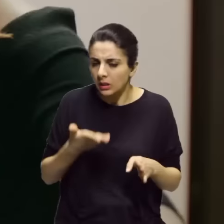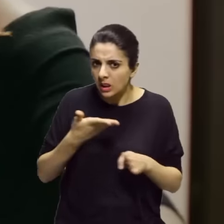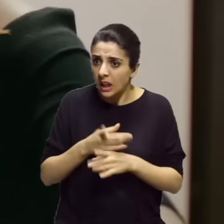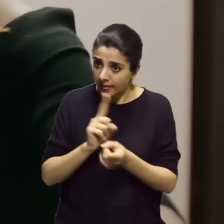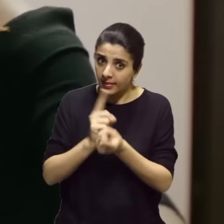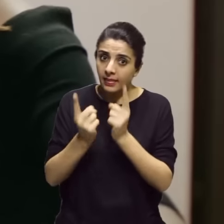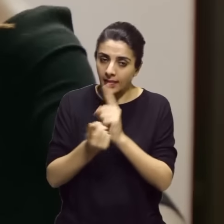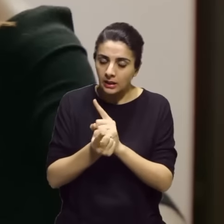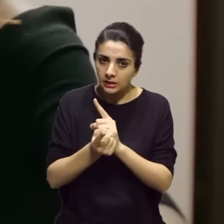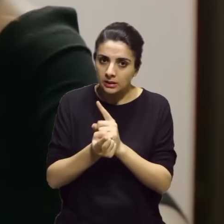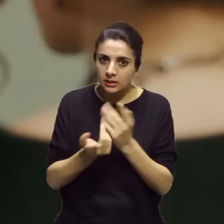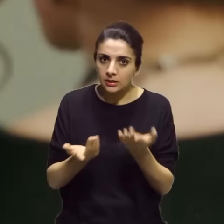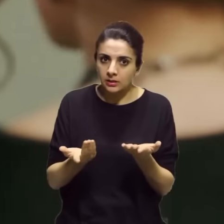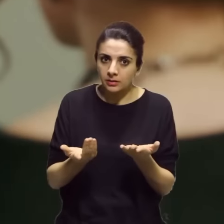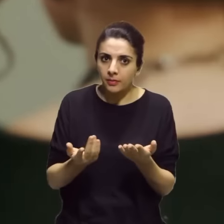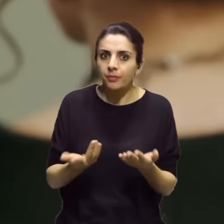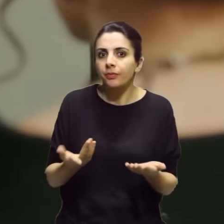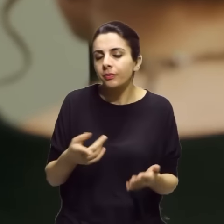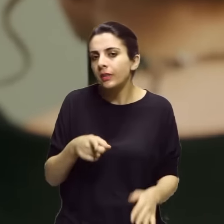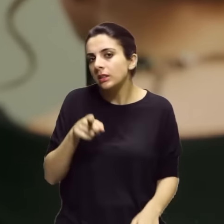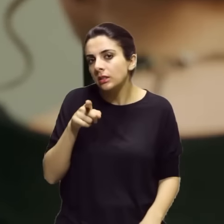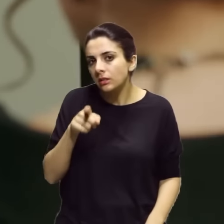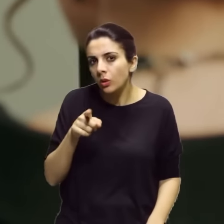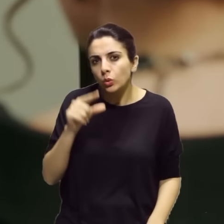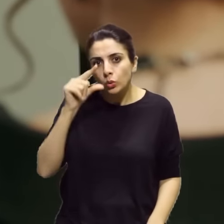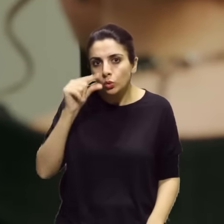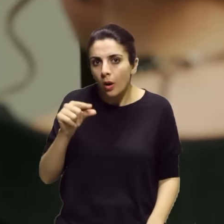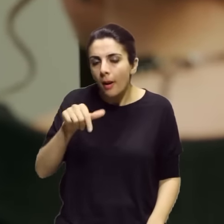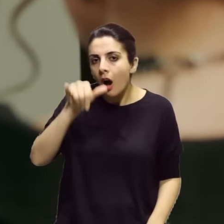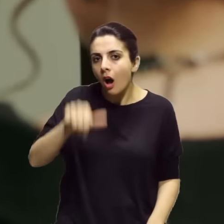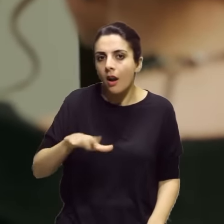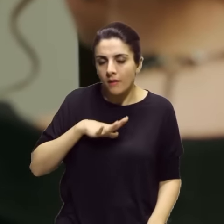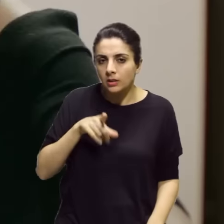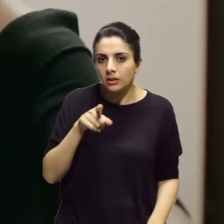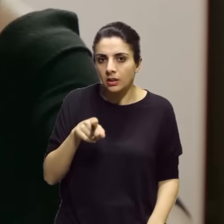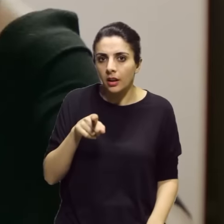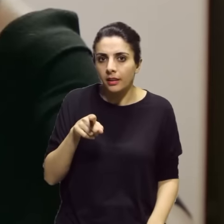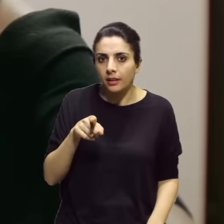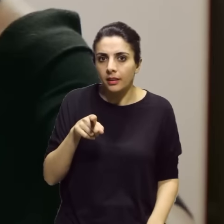Aslında tam tersine. Yani sen şüphelenmekte haklıydın.